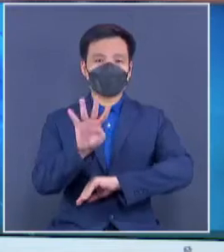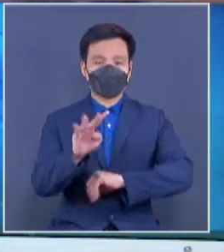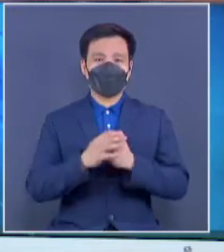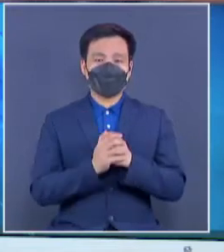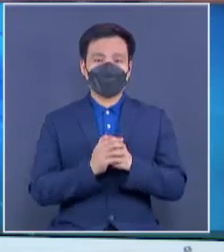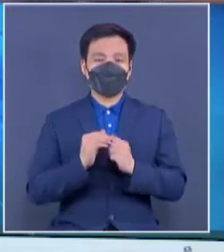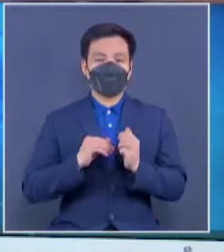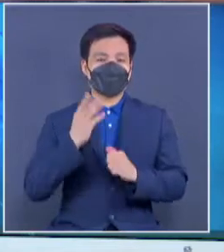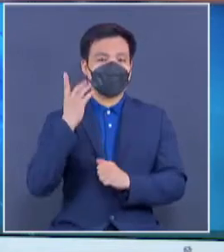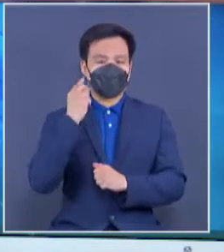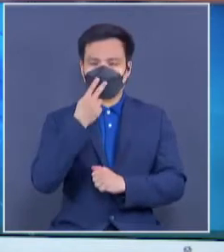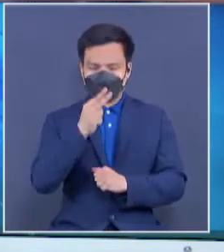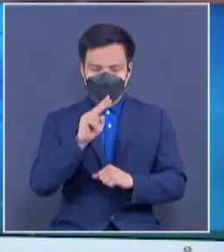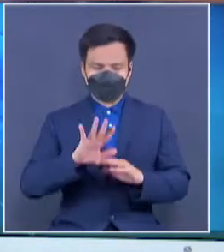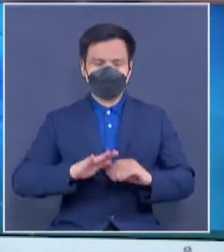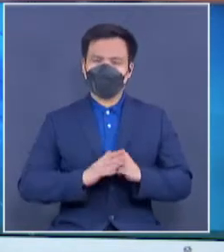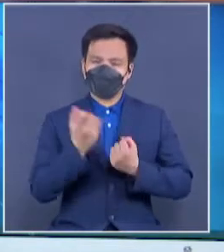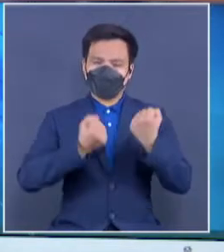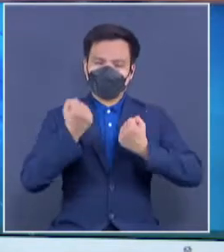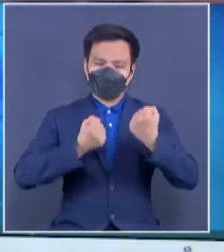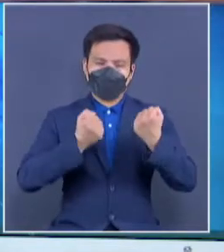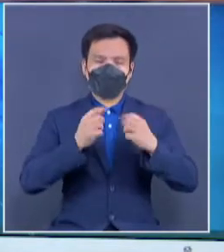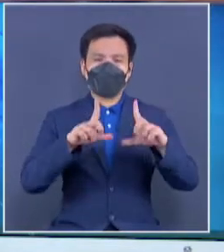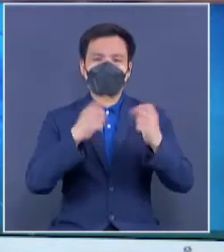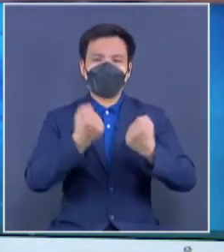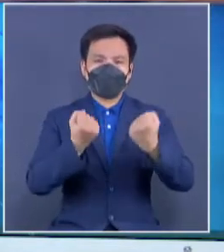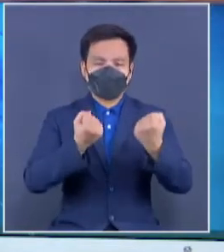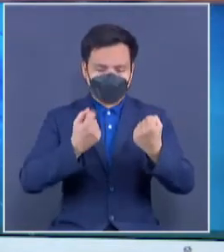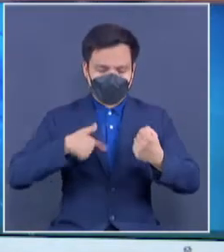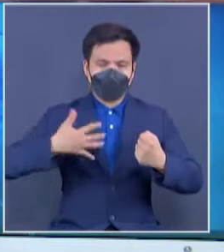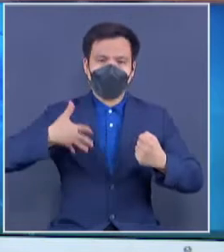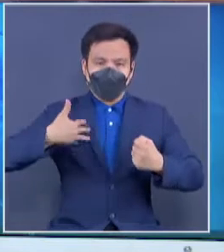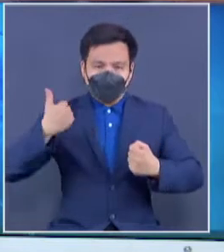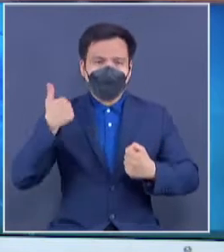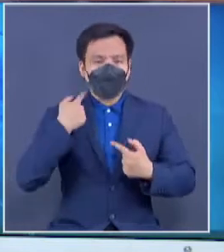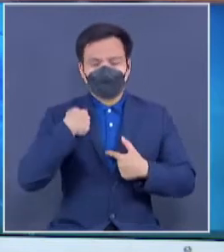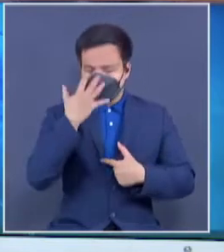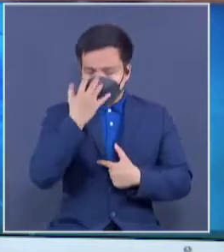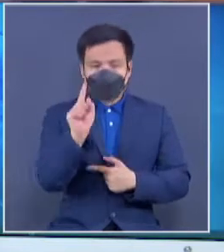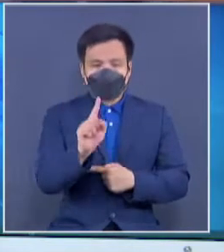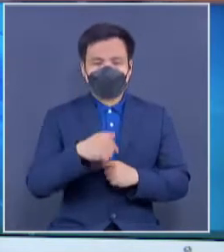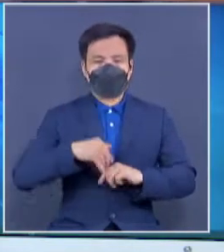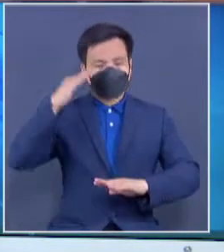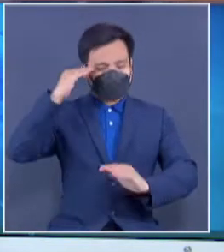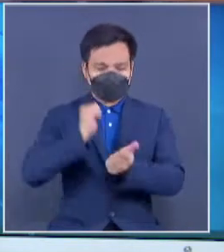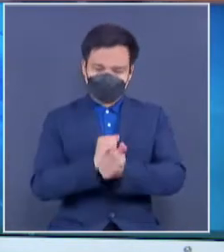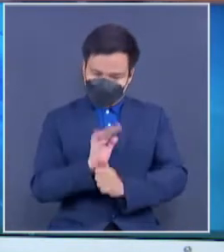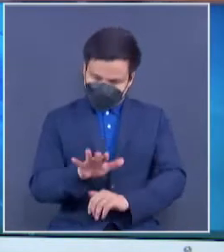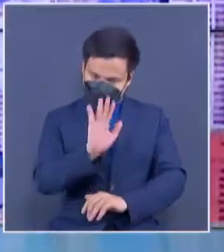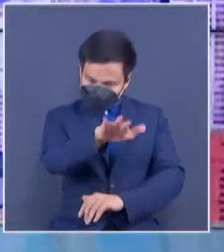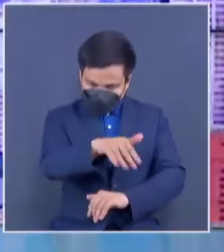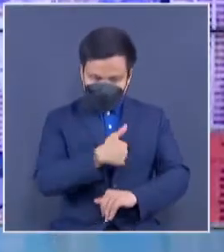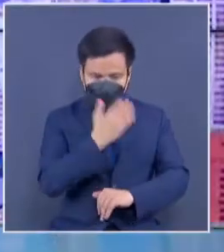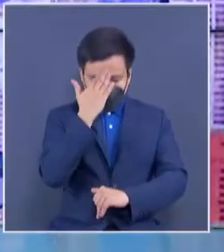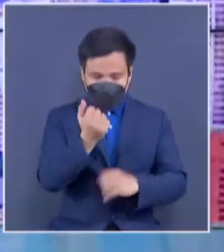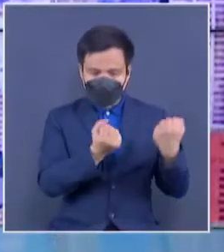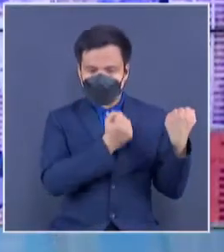มีทั้งวันนี้มีแท็กซี่หัวร้อนจริงๆหัวและคอเหตุเนี่ยแนะจนกระทั่งตำรวจเนี่ยจะออกหมายเลข 4อะไรนี้เลยนะครับไปชนกับ